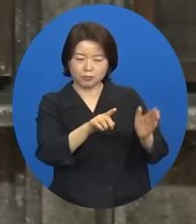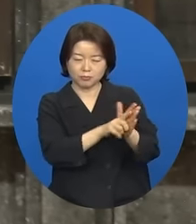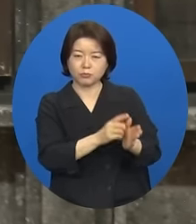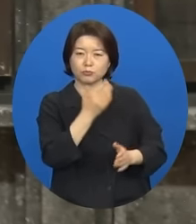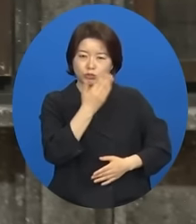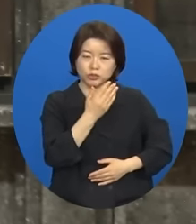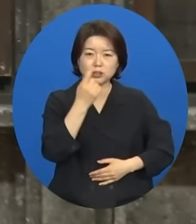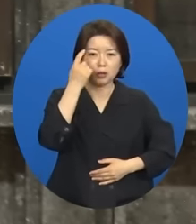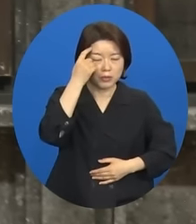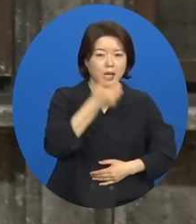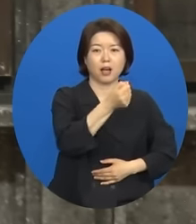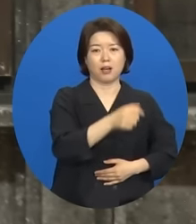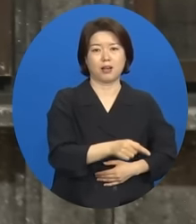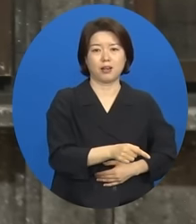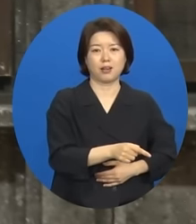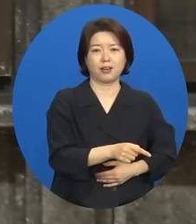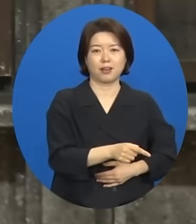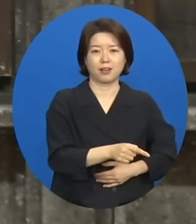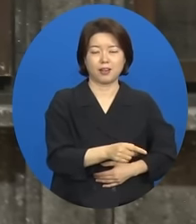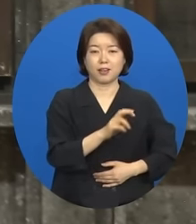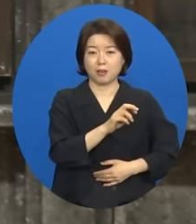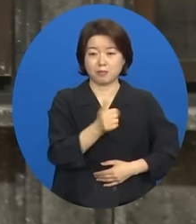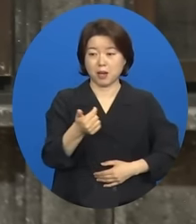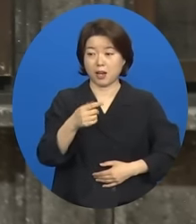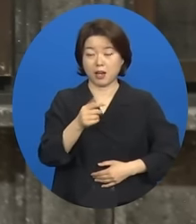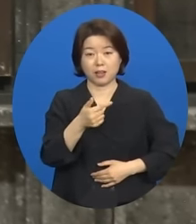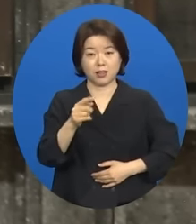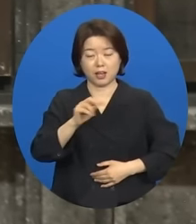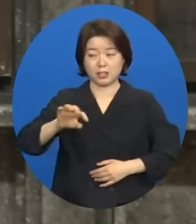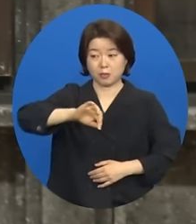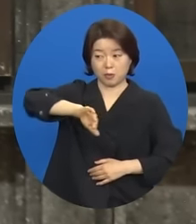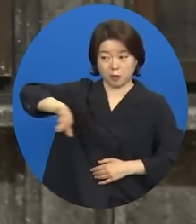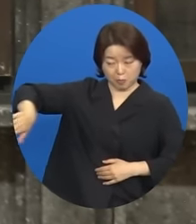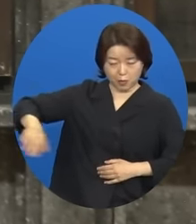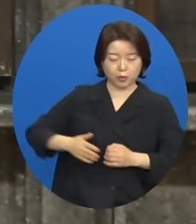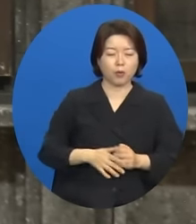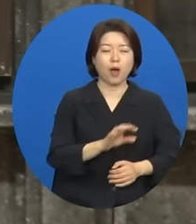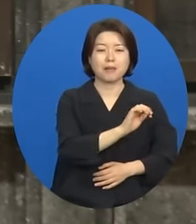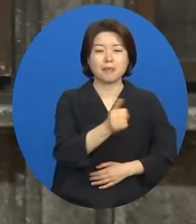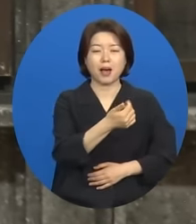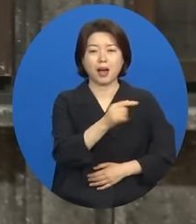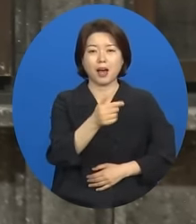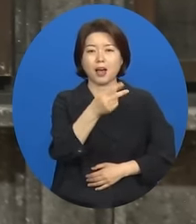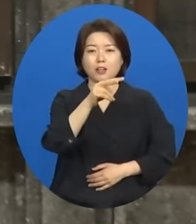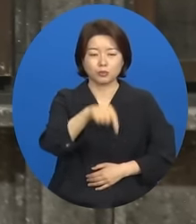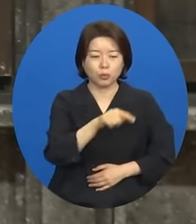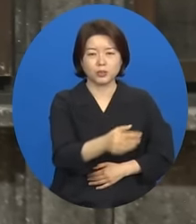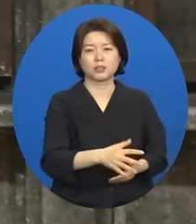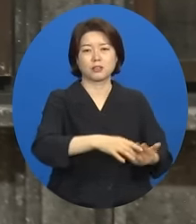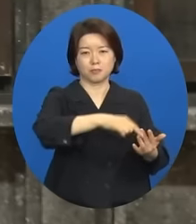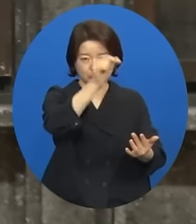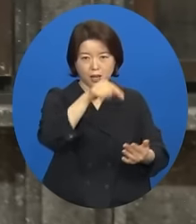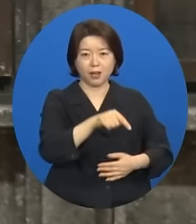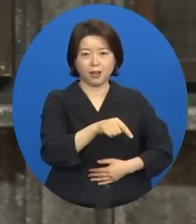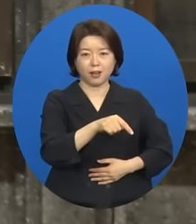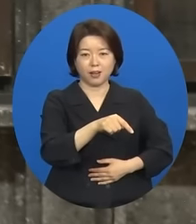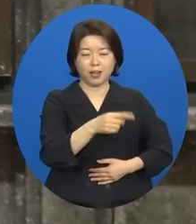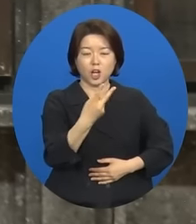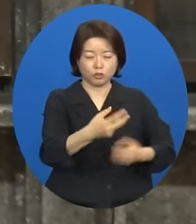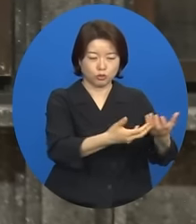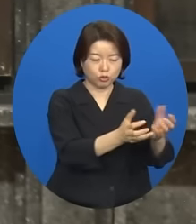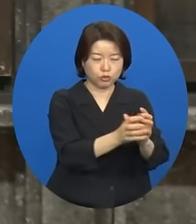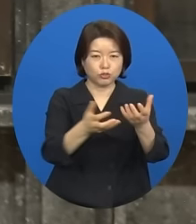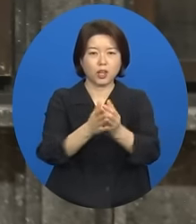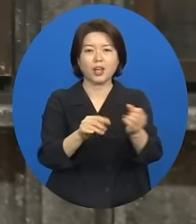신뢰할 만한 것으로 여겼기 때문에 마하나임을 버리고 마하노스를 택하였다. 이것이 두 때의